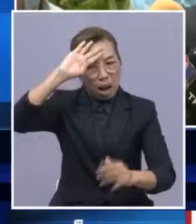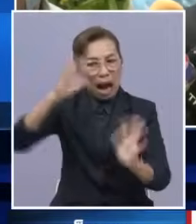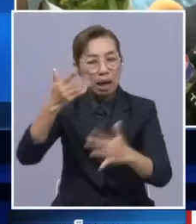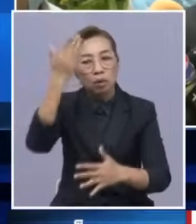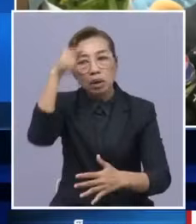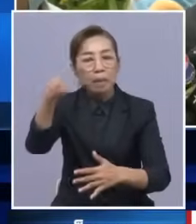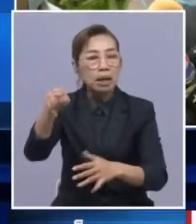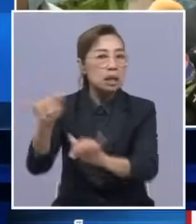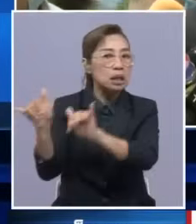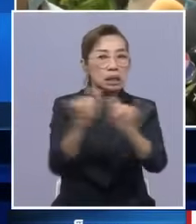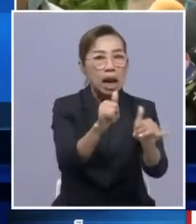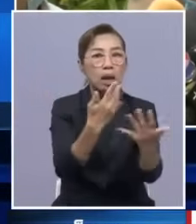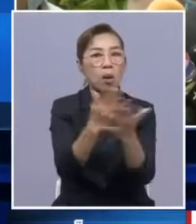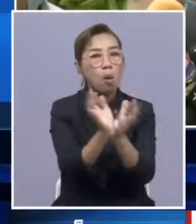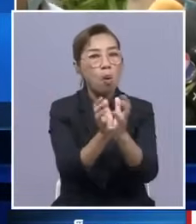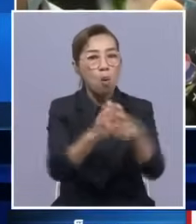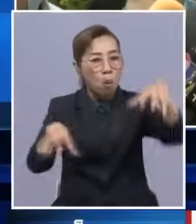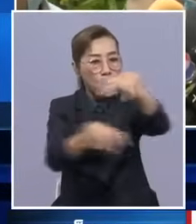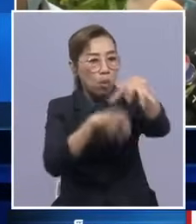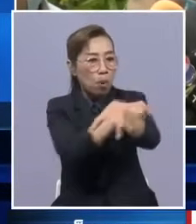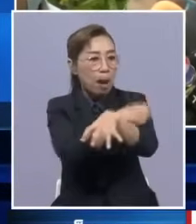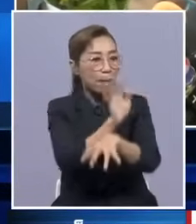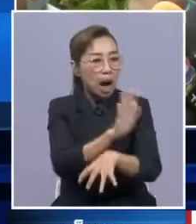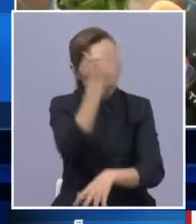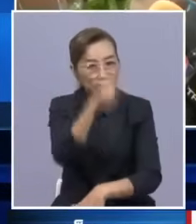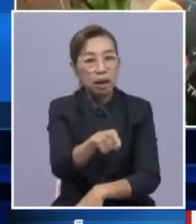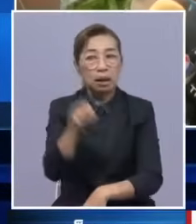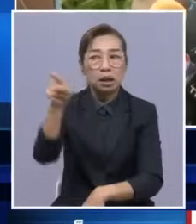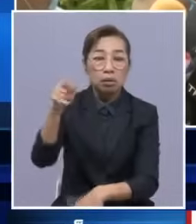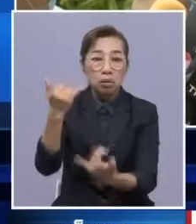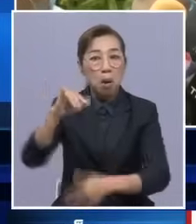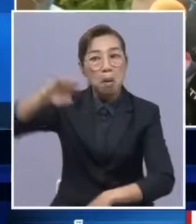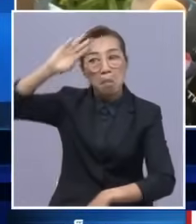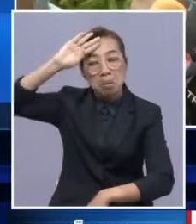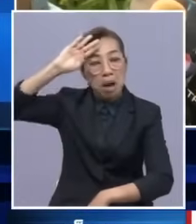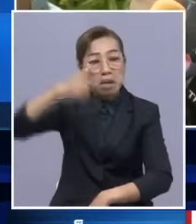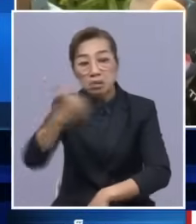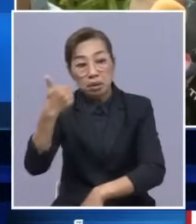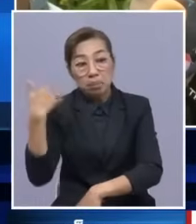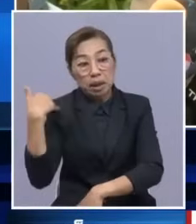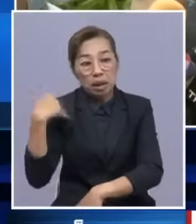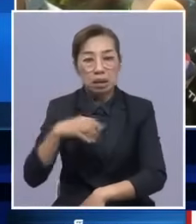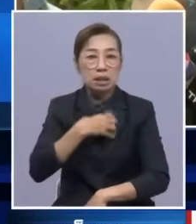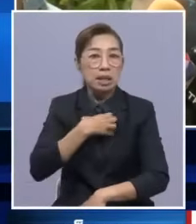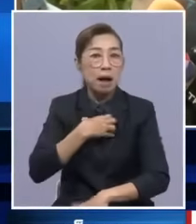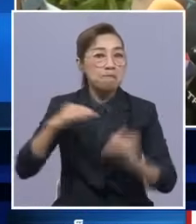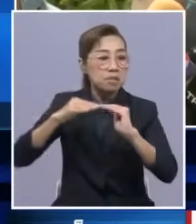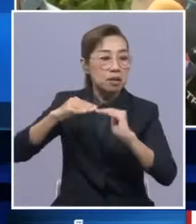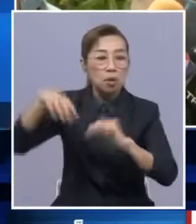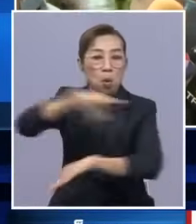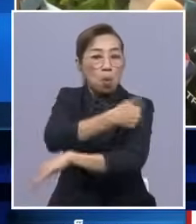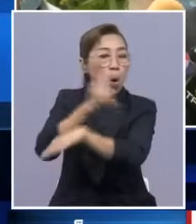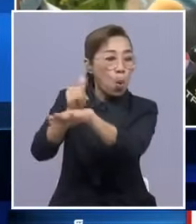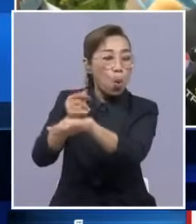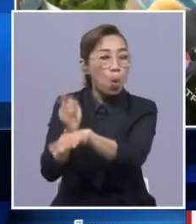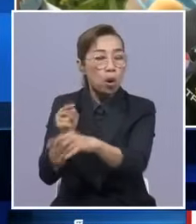ทำไมไม่ส่งตัวกลับเรือนจำหรือยังมีโรคอื่นๆให้นำขึ้นมาแอบอ้างเพื่อใช้สิทธิ์รักษาตัวอยู่ที่โรงพยาบาลอีกห